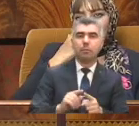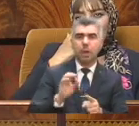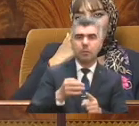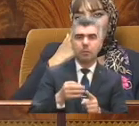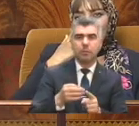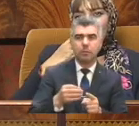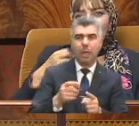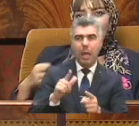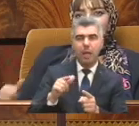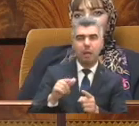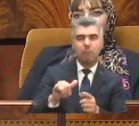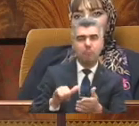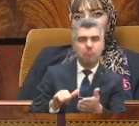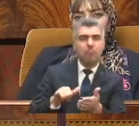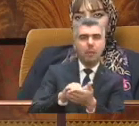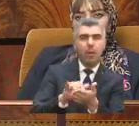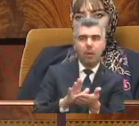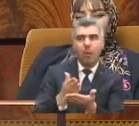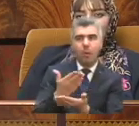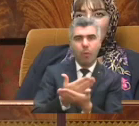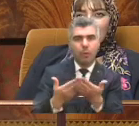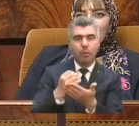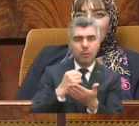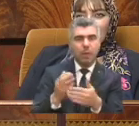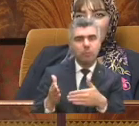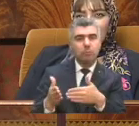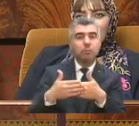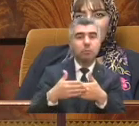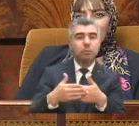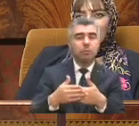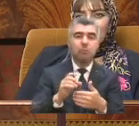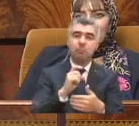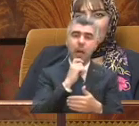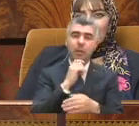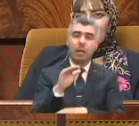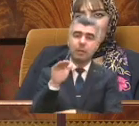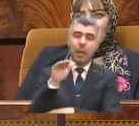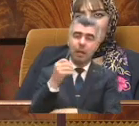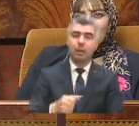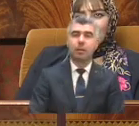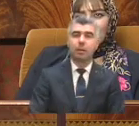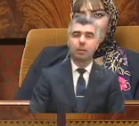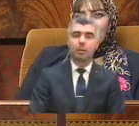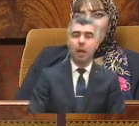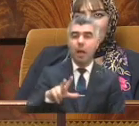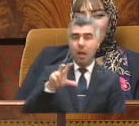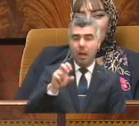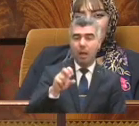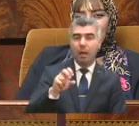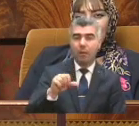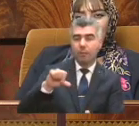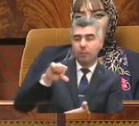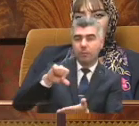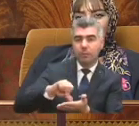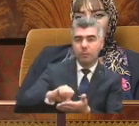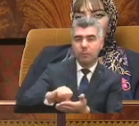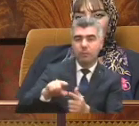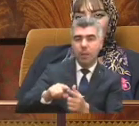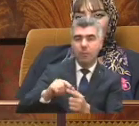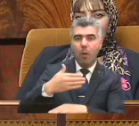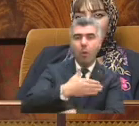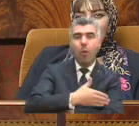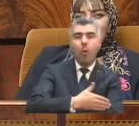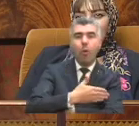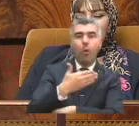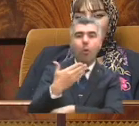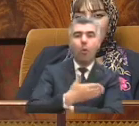فيهم، إلا أن المطار ديال بوعرفة بقى مقفل. وكما كتعلموا السيد الوزير، هذا المطار اللي جا في واحد المنطقة حدودية،